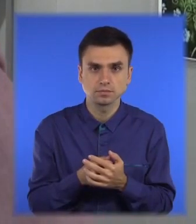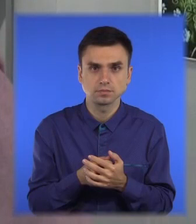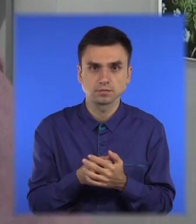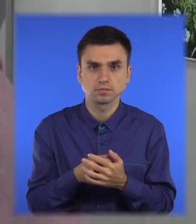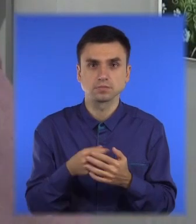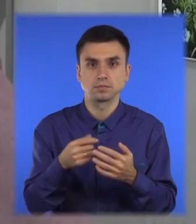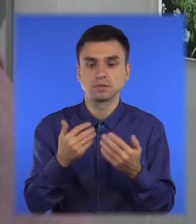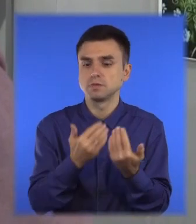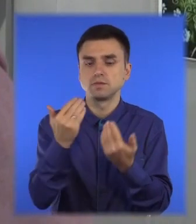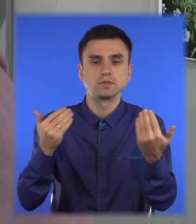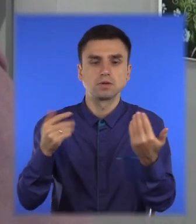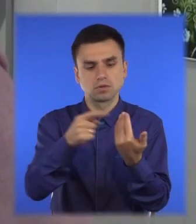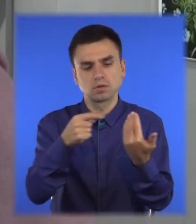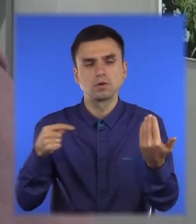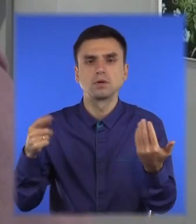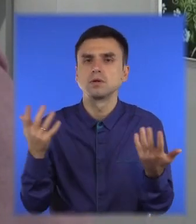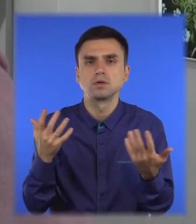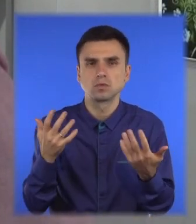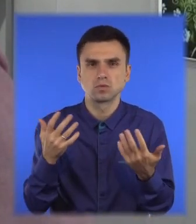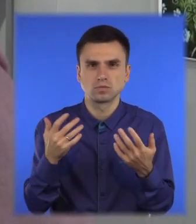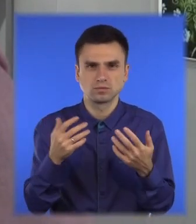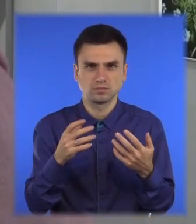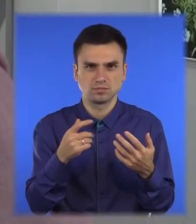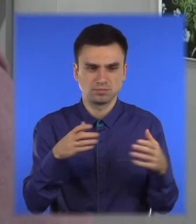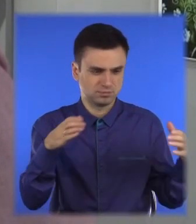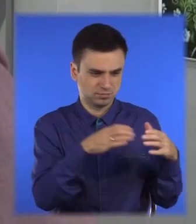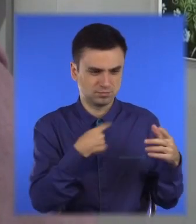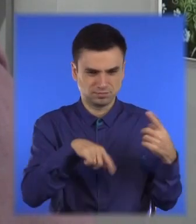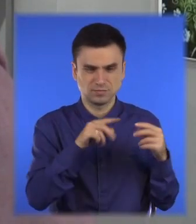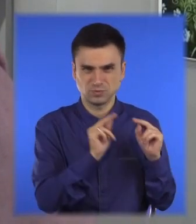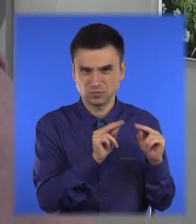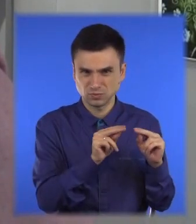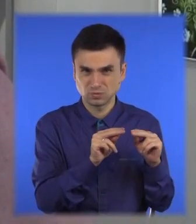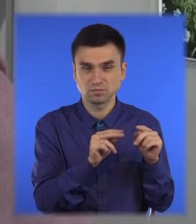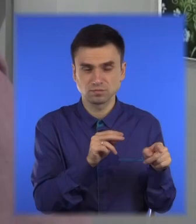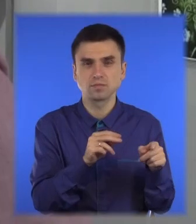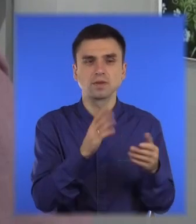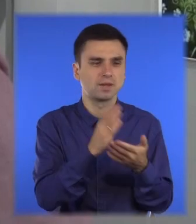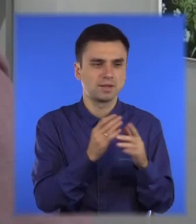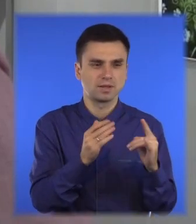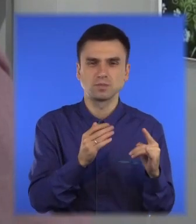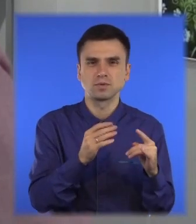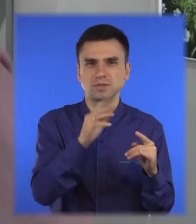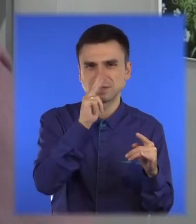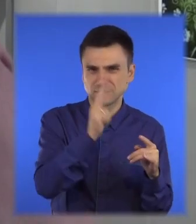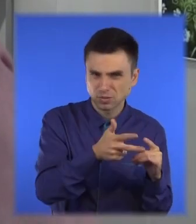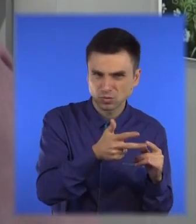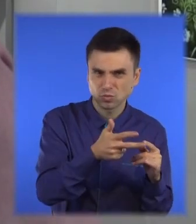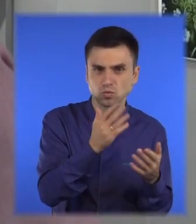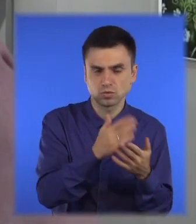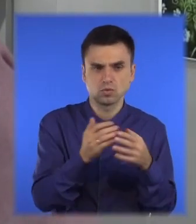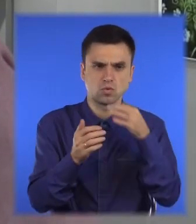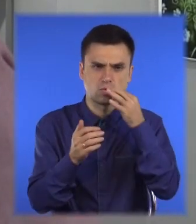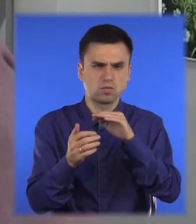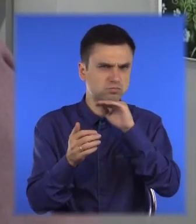наших учнів, деякі свої роботи. Тут можна побачити роботи від трьохрічних дітей до вже професійних